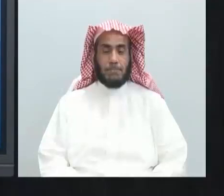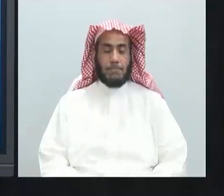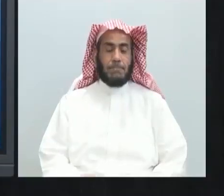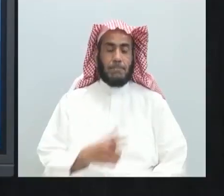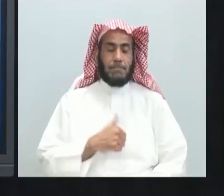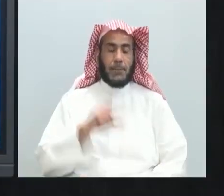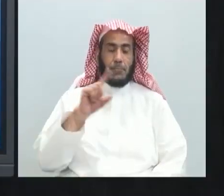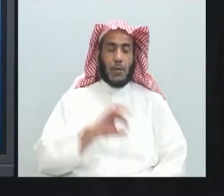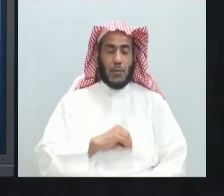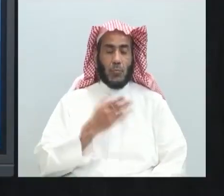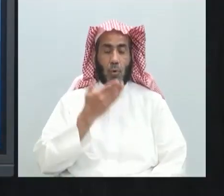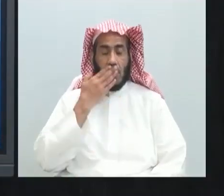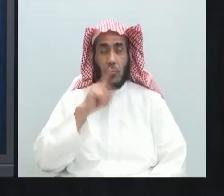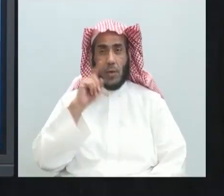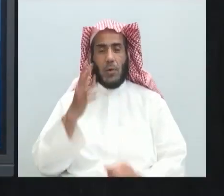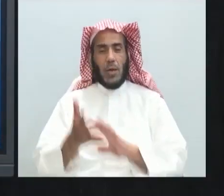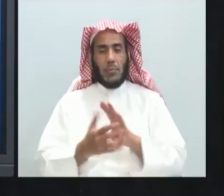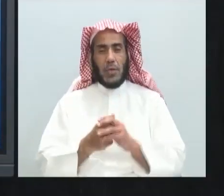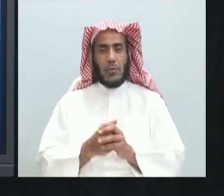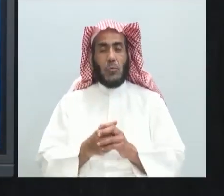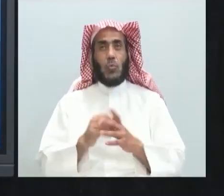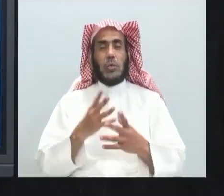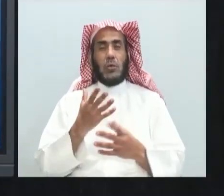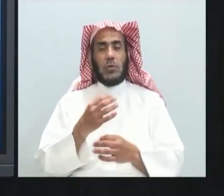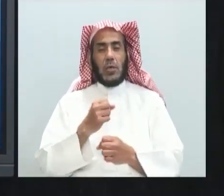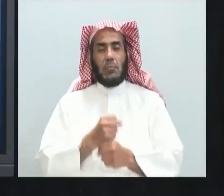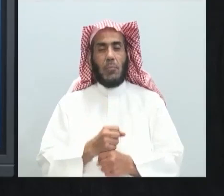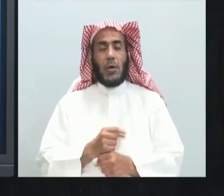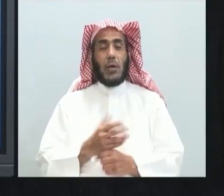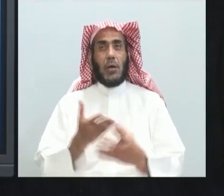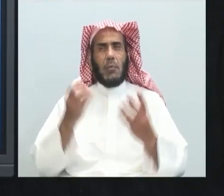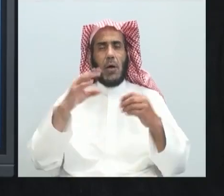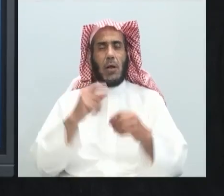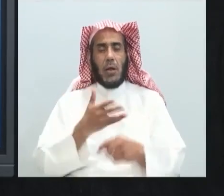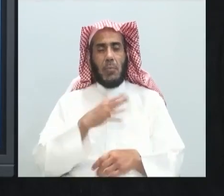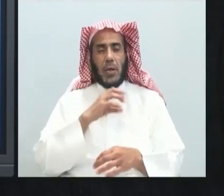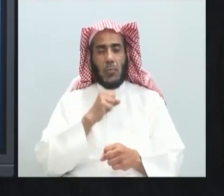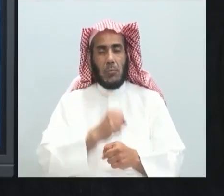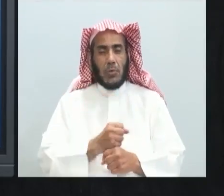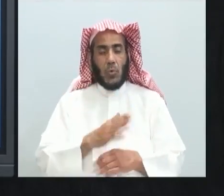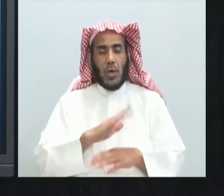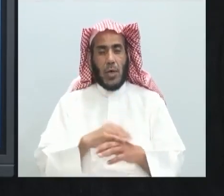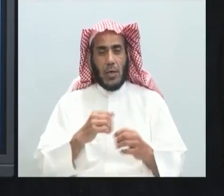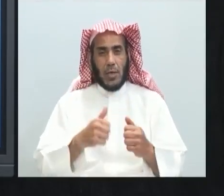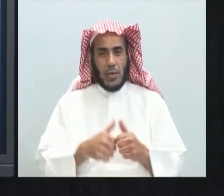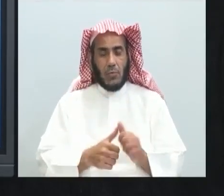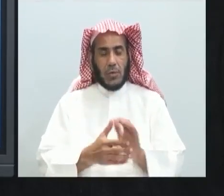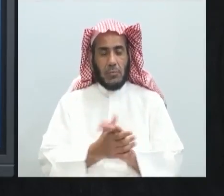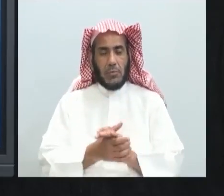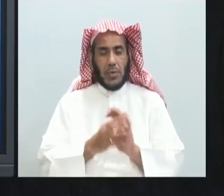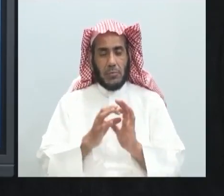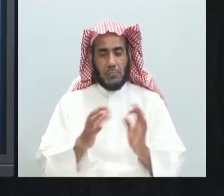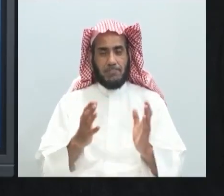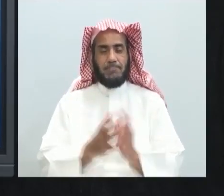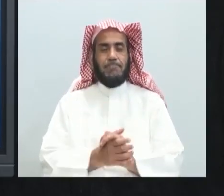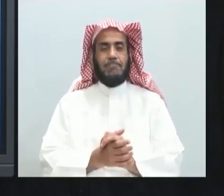بسم الله الرحمن الرحيم الحمد لله رب العالمين وصلى الله وسلم وبارك على نبينا محمد وعلى اله وصحبه